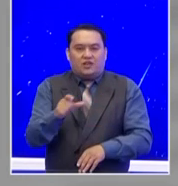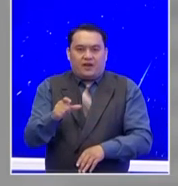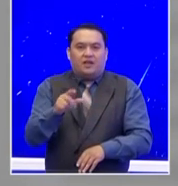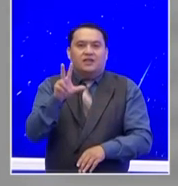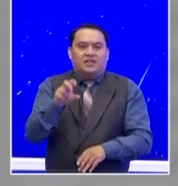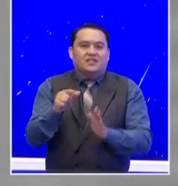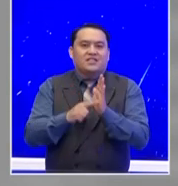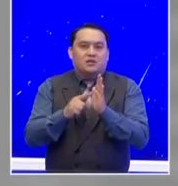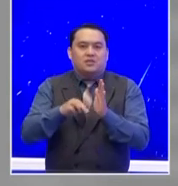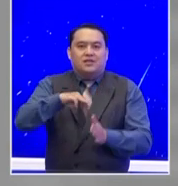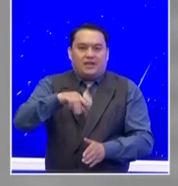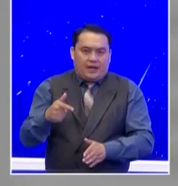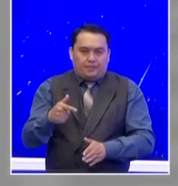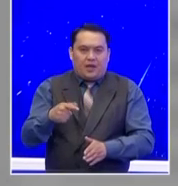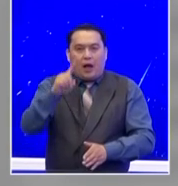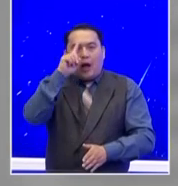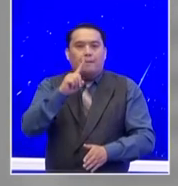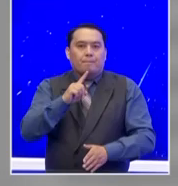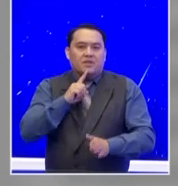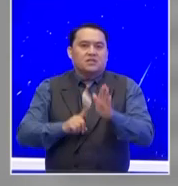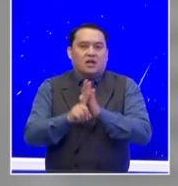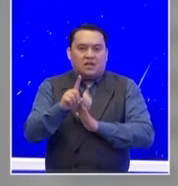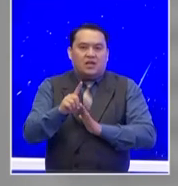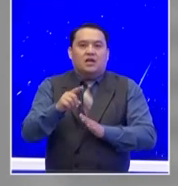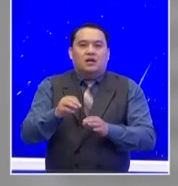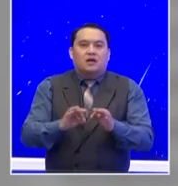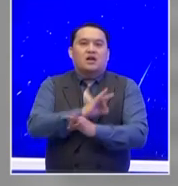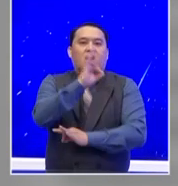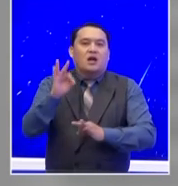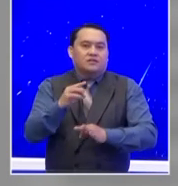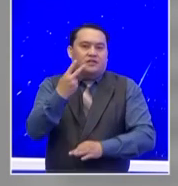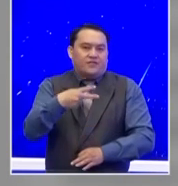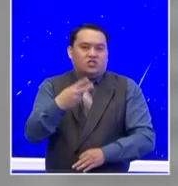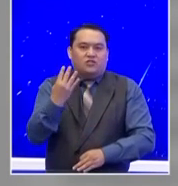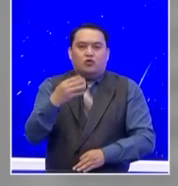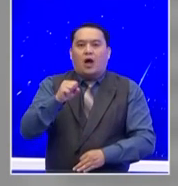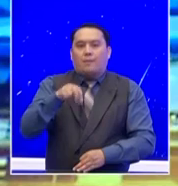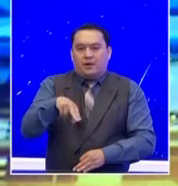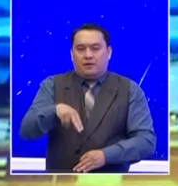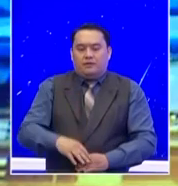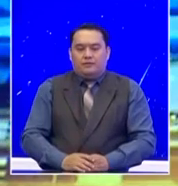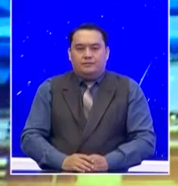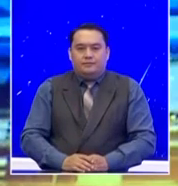составляет 370 тенге, а месяц Рамадан начинается после рассвета 24 апреля.